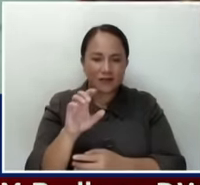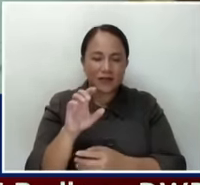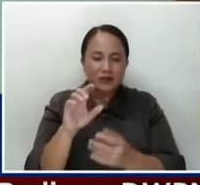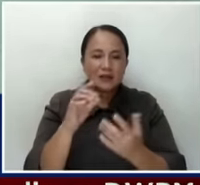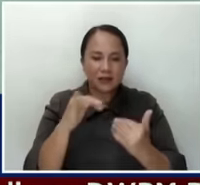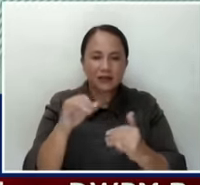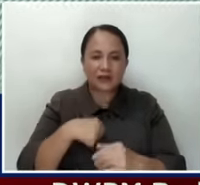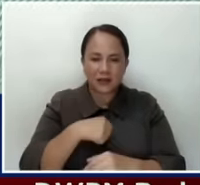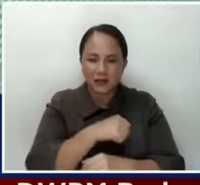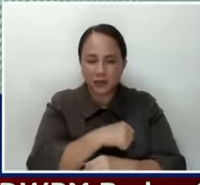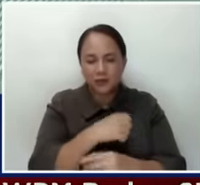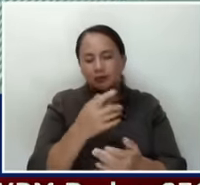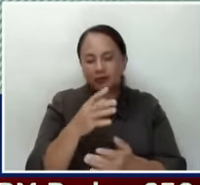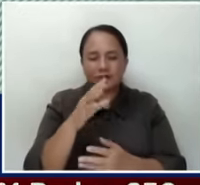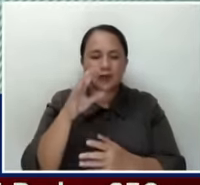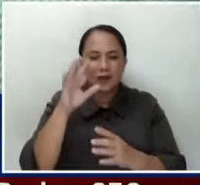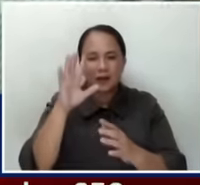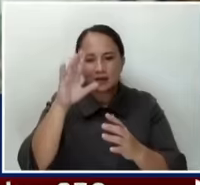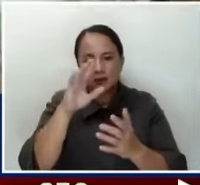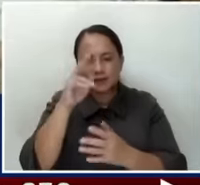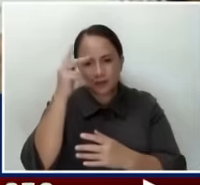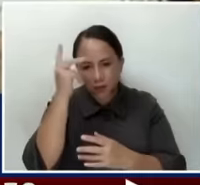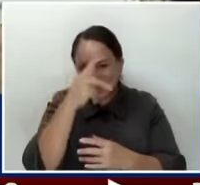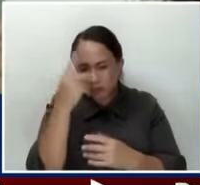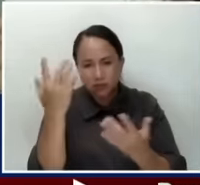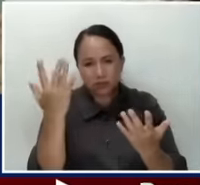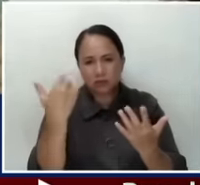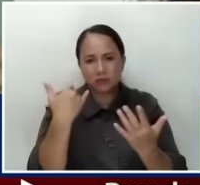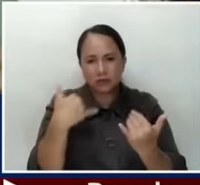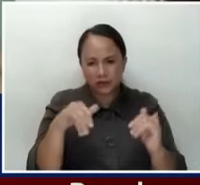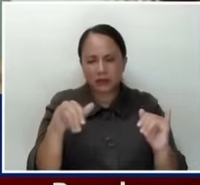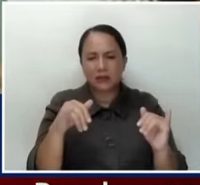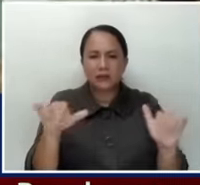Pangilinan. Giit pa ni Mega, dumaan man sa matinding hamon ang